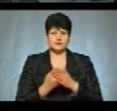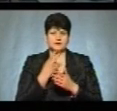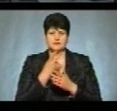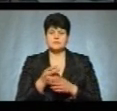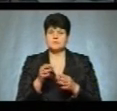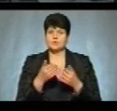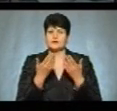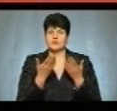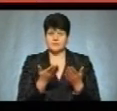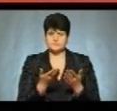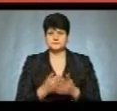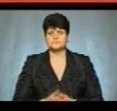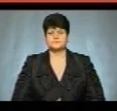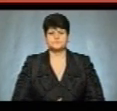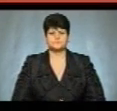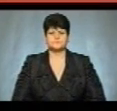таке.